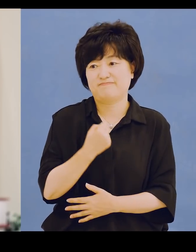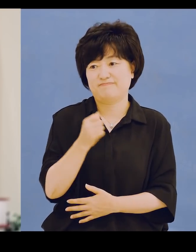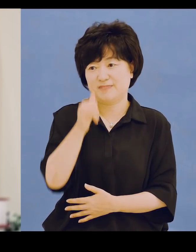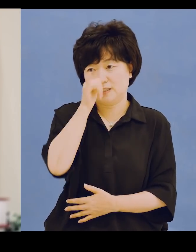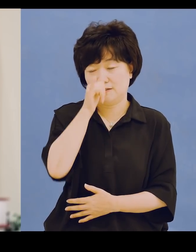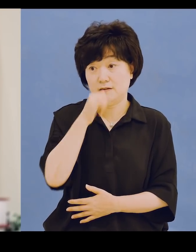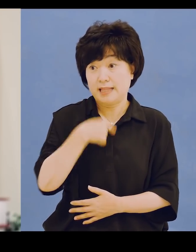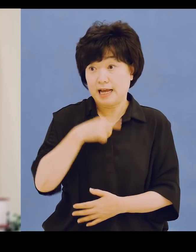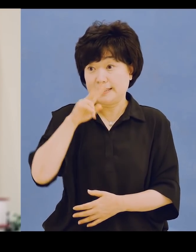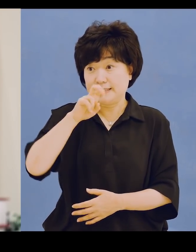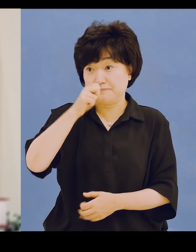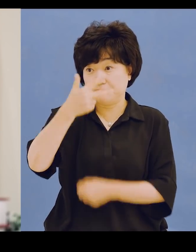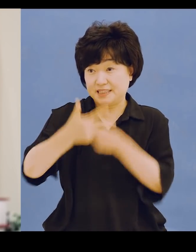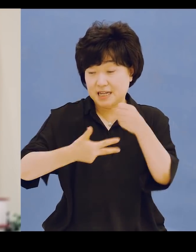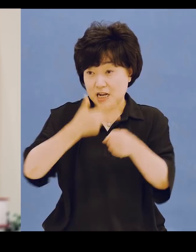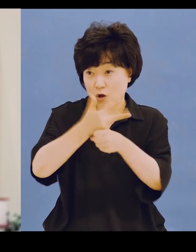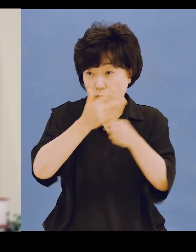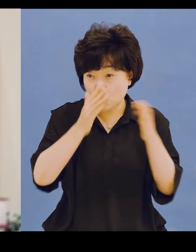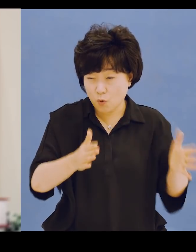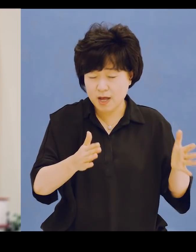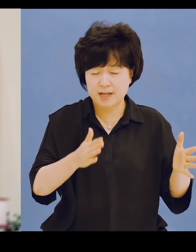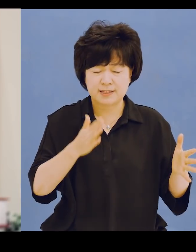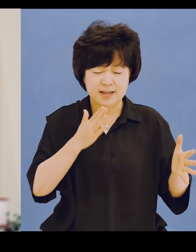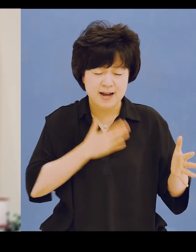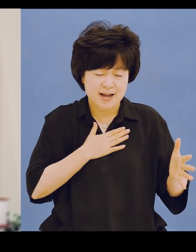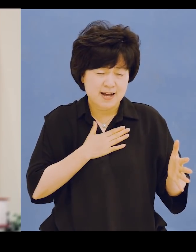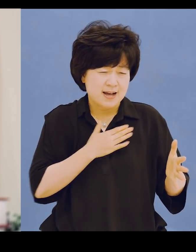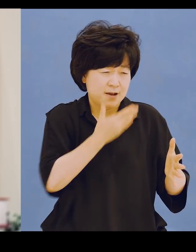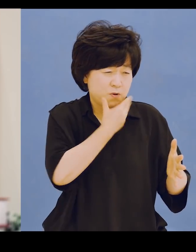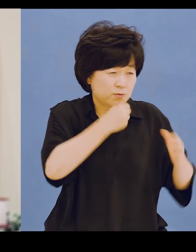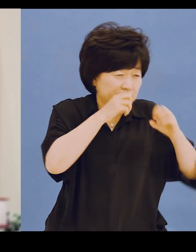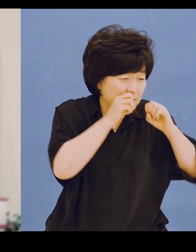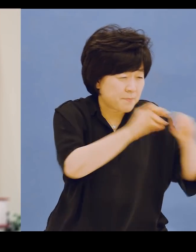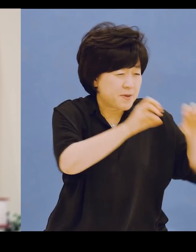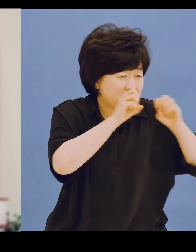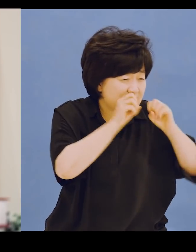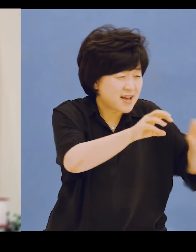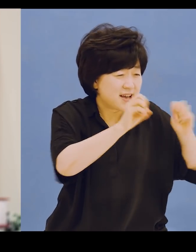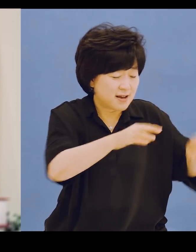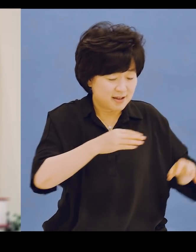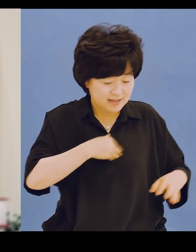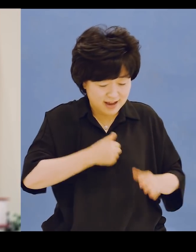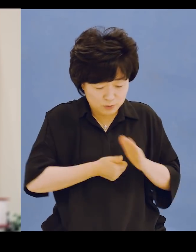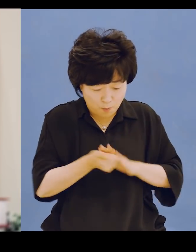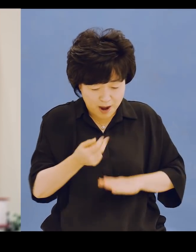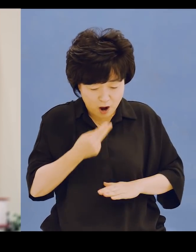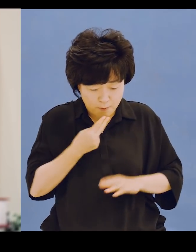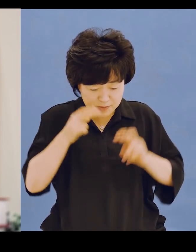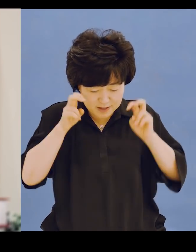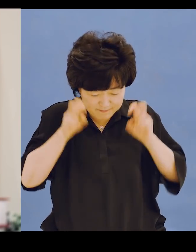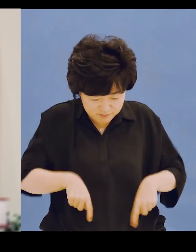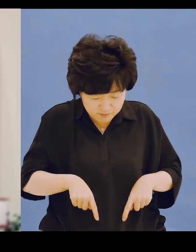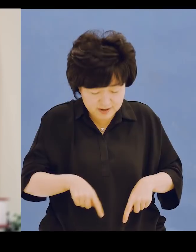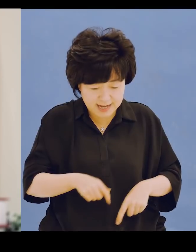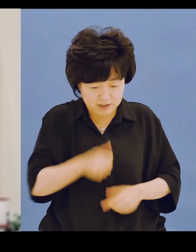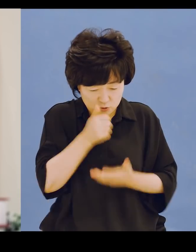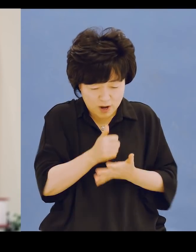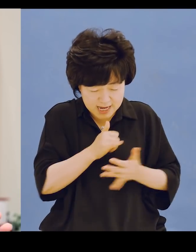부족에서 그 나의 죄성으로 몸부림치며 나는 소망이 없는 죄인이라고